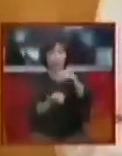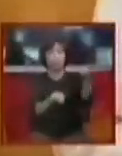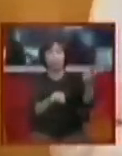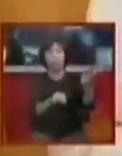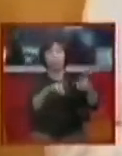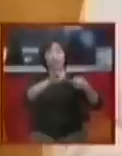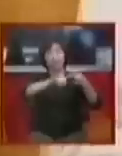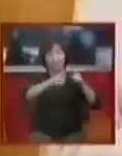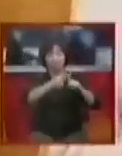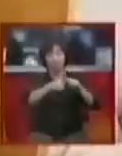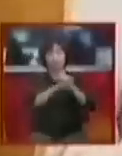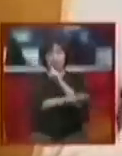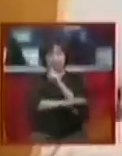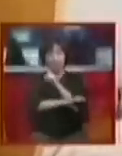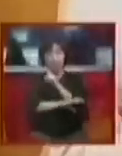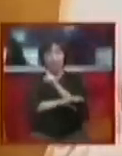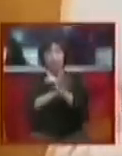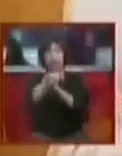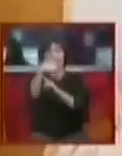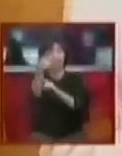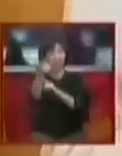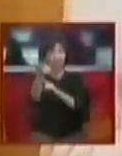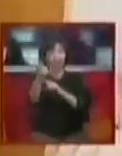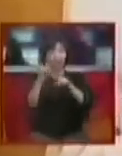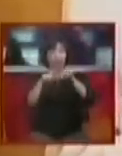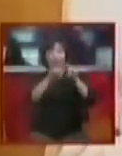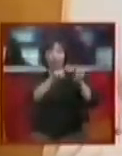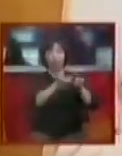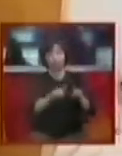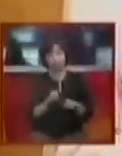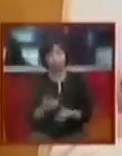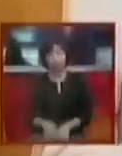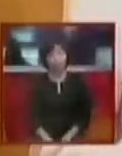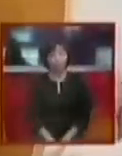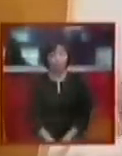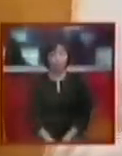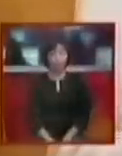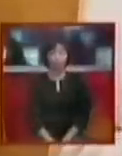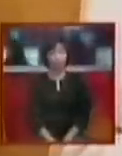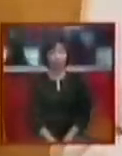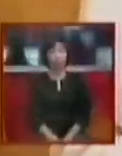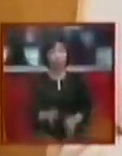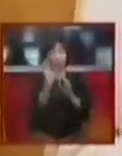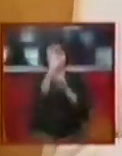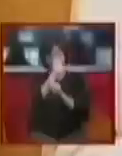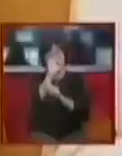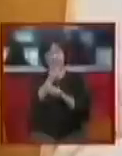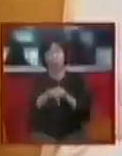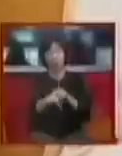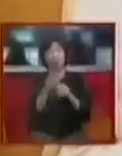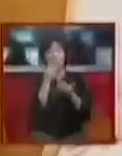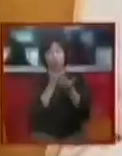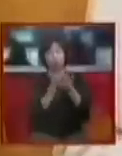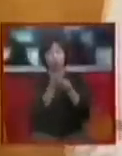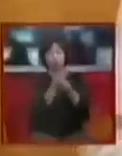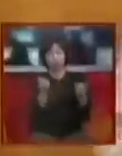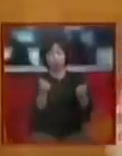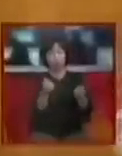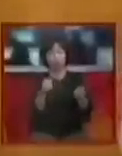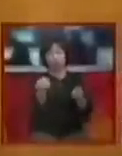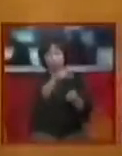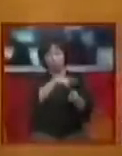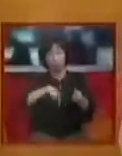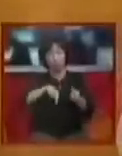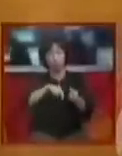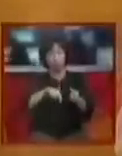mga kalyado natin. Gayun din sa mga nasa kabilang panig ng usaping ito, upang makahanap ng solusyon na